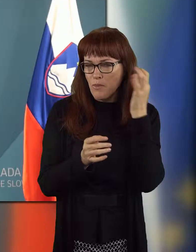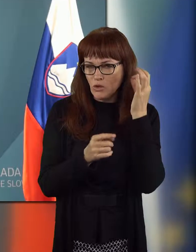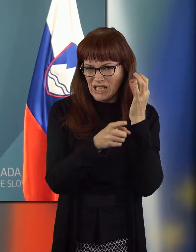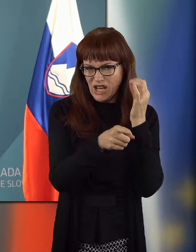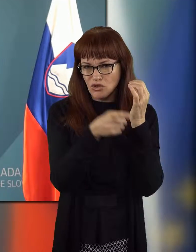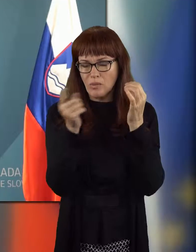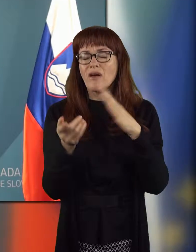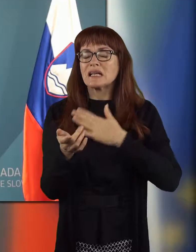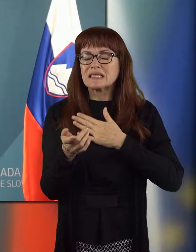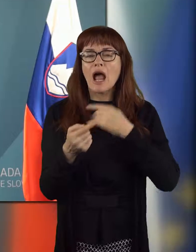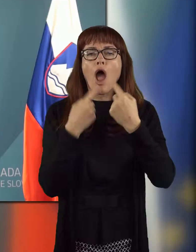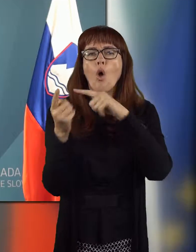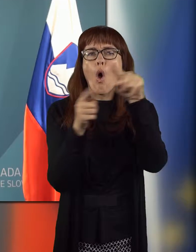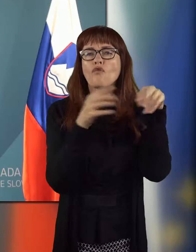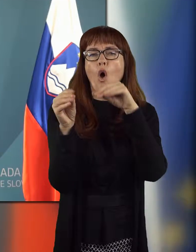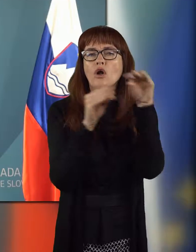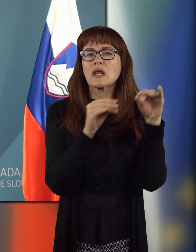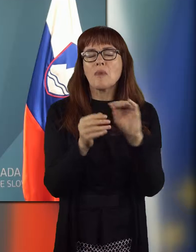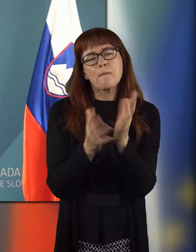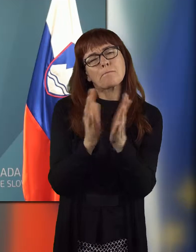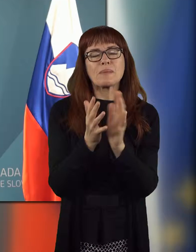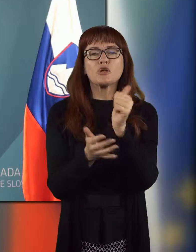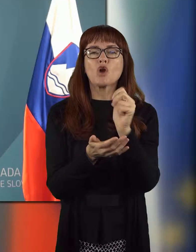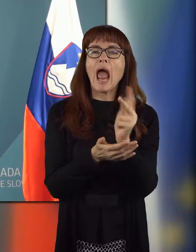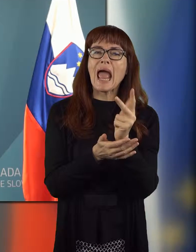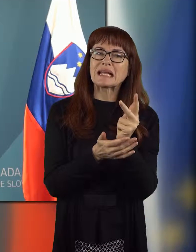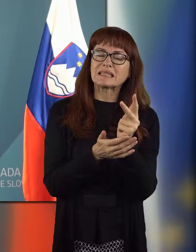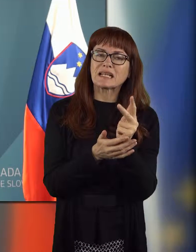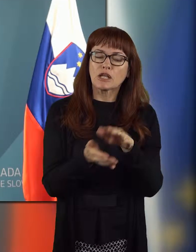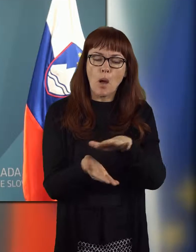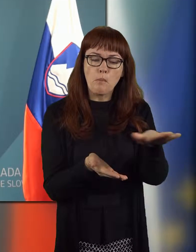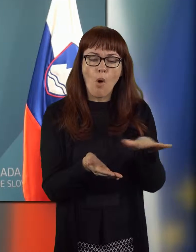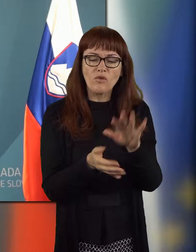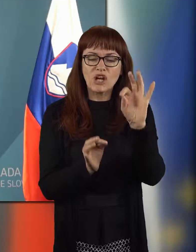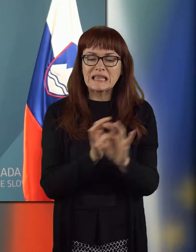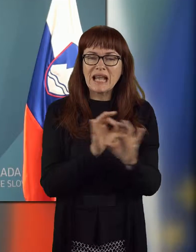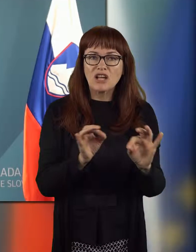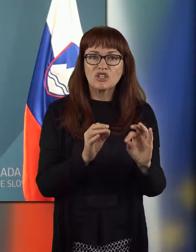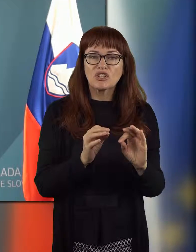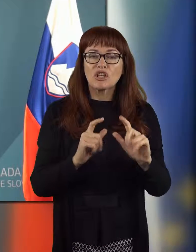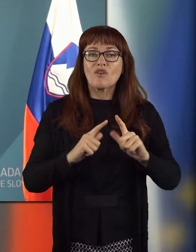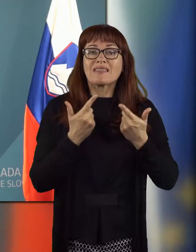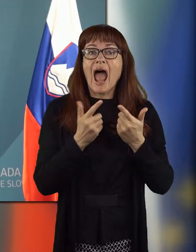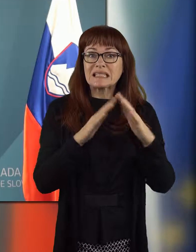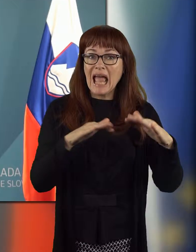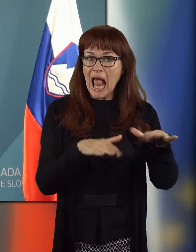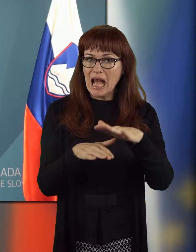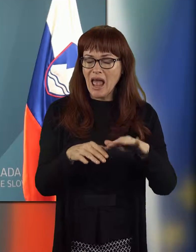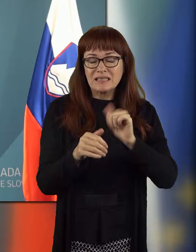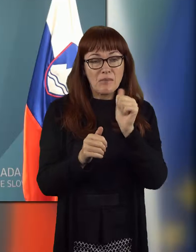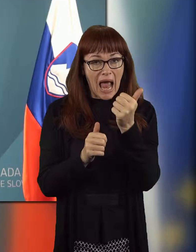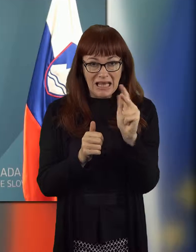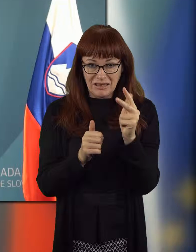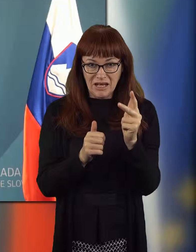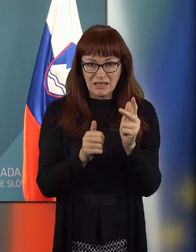se govori, slabo sem slišal? Zakaj se govori samo o približni 1/3 površine načrtovanega naselja, to pomeni, da se bo